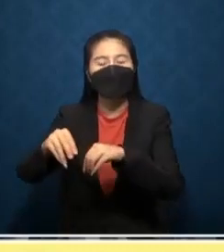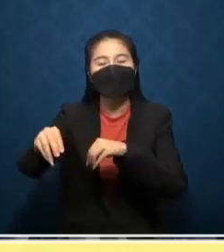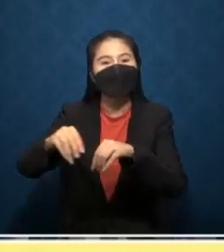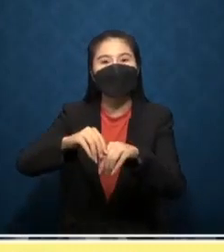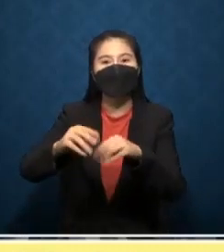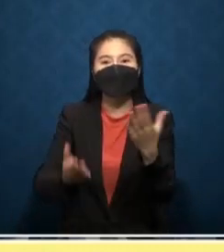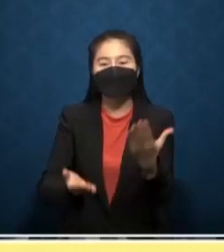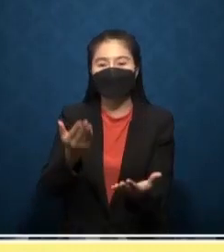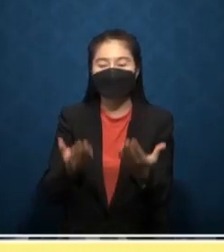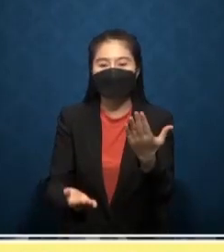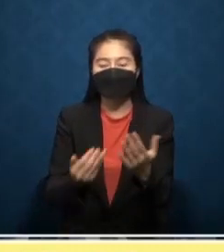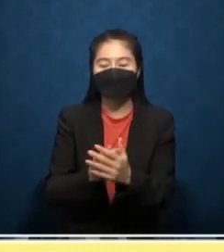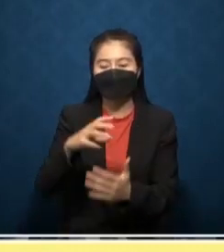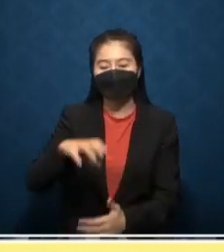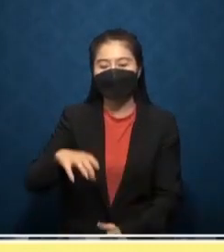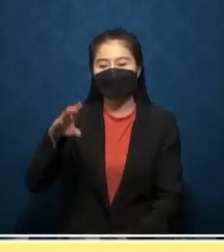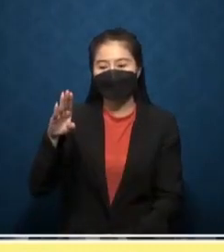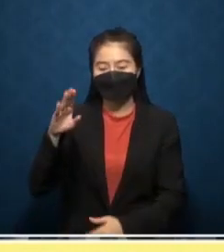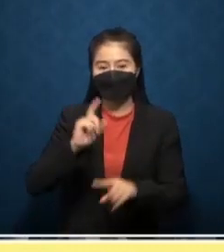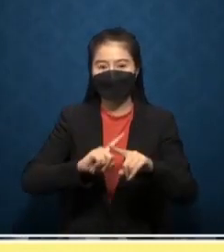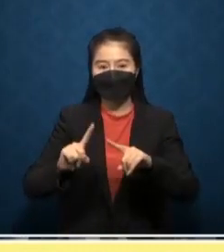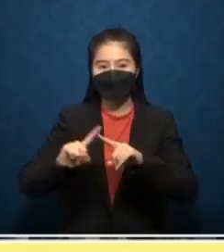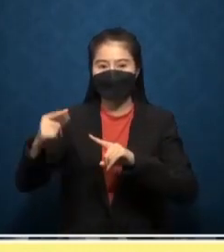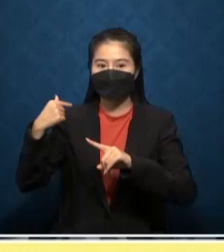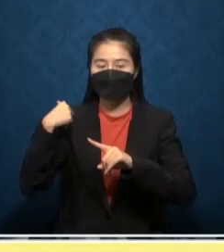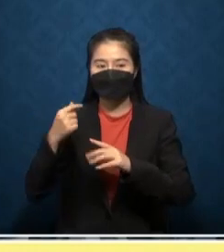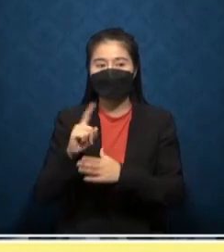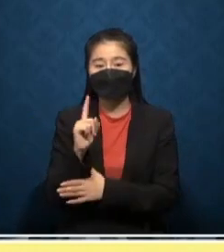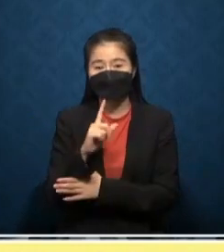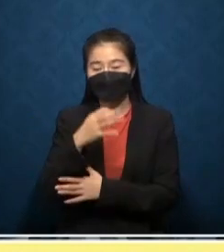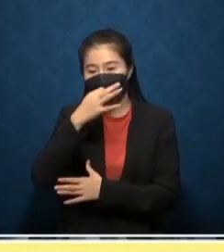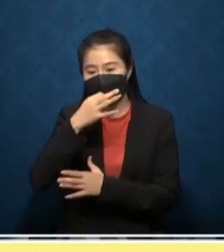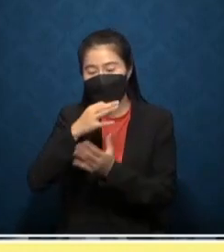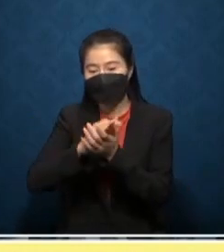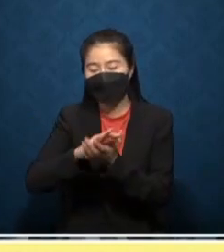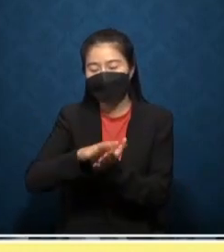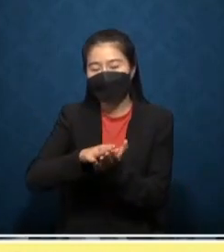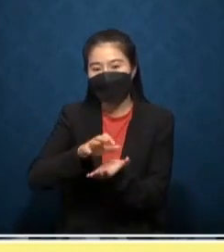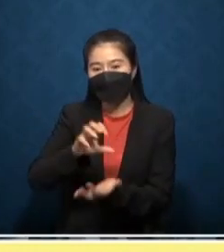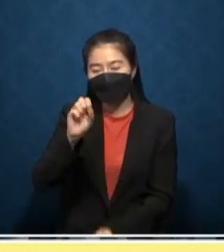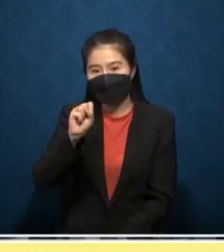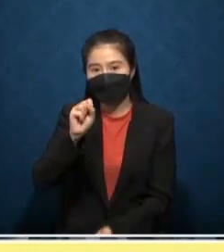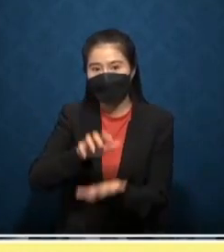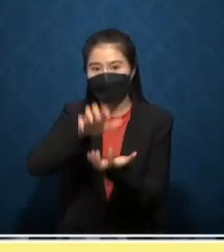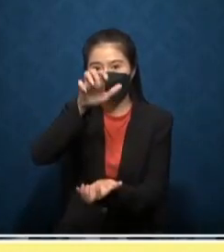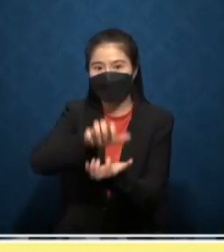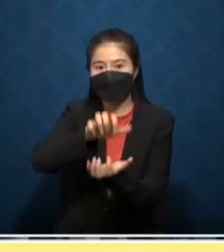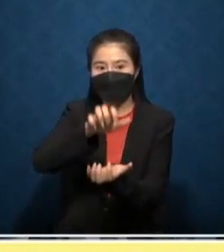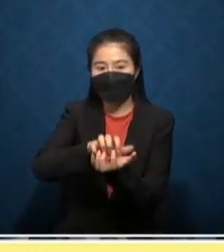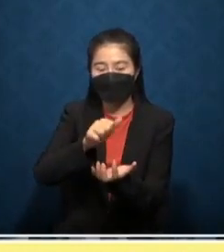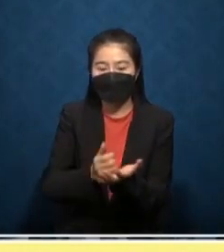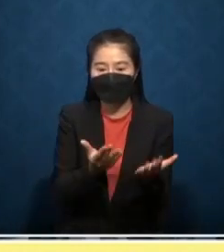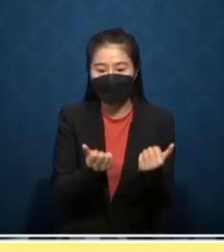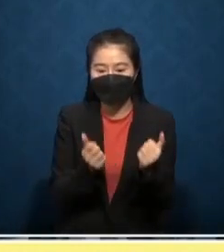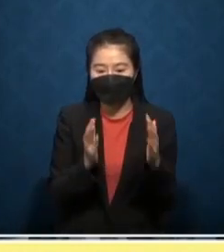และบิษัทให่ ที่สมมตปากาศนี้ก็ตดตอประสารงานต้องการเป็นพัธุ์คนแต